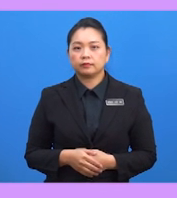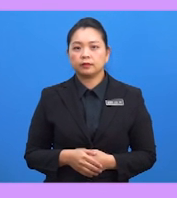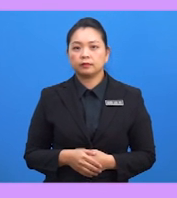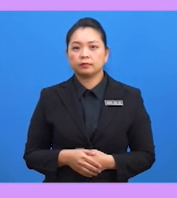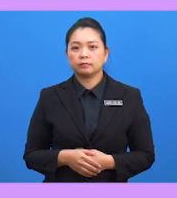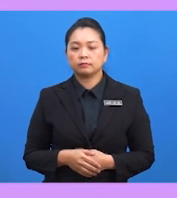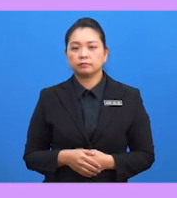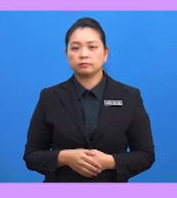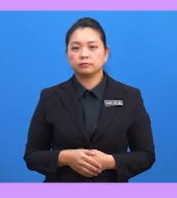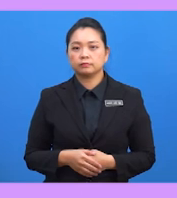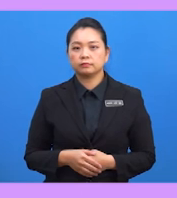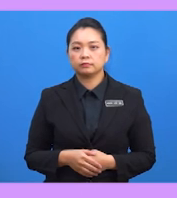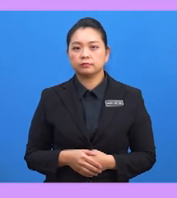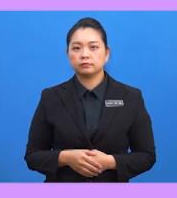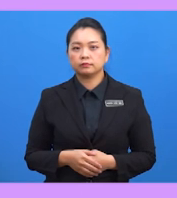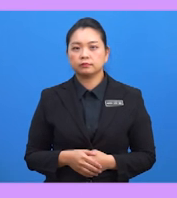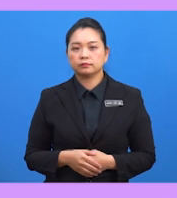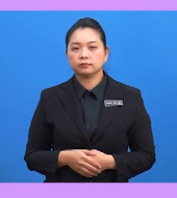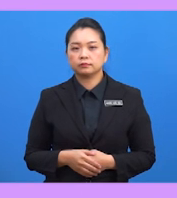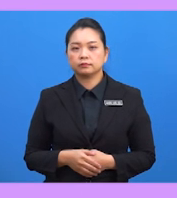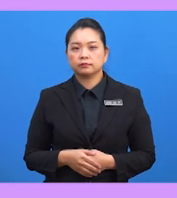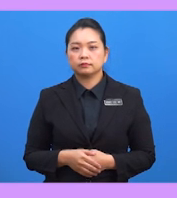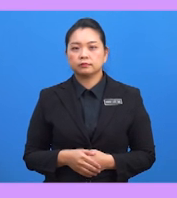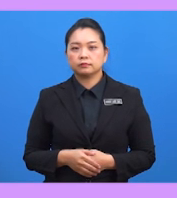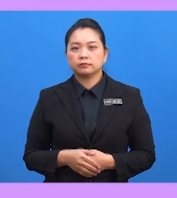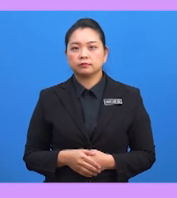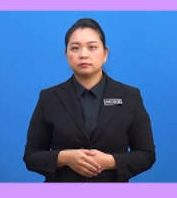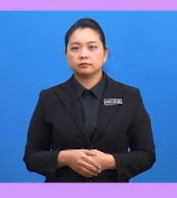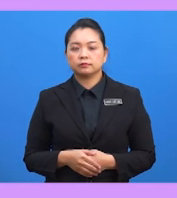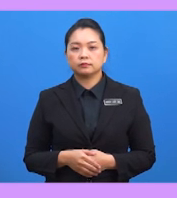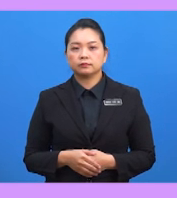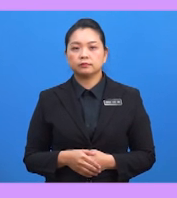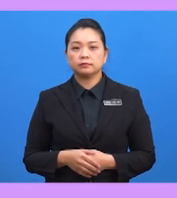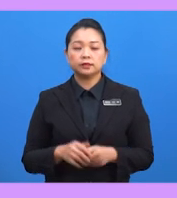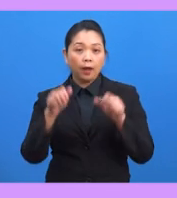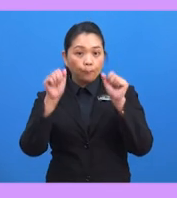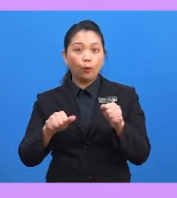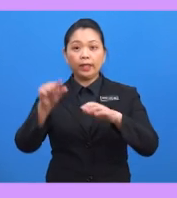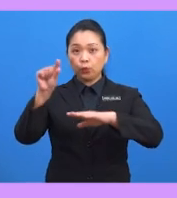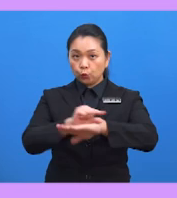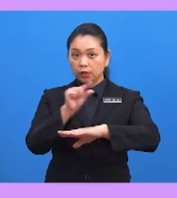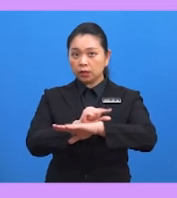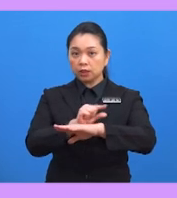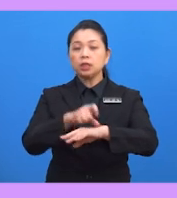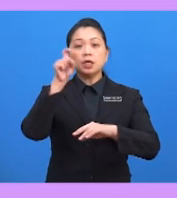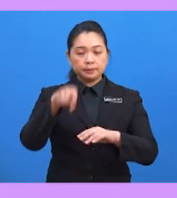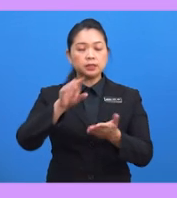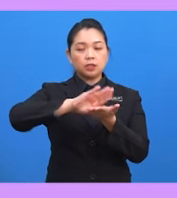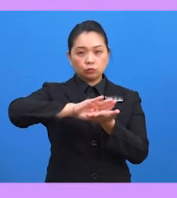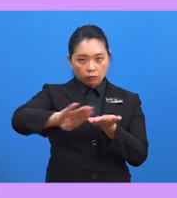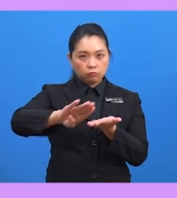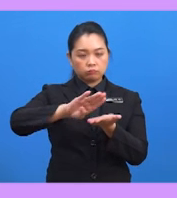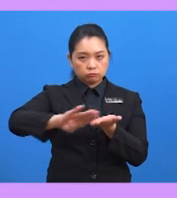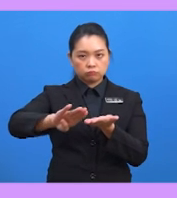dengan segala perbelanjaan dan juga pelaburan yang dilakukan. Semua perbelanjaan yang dilakukan tidak